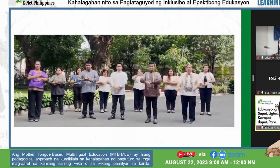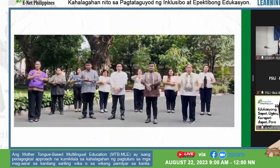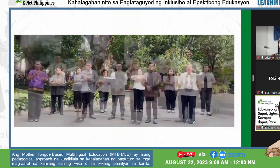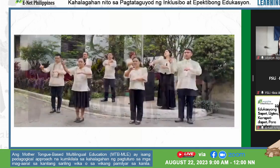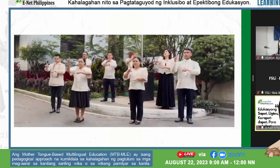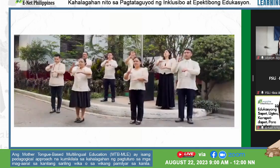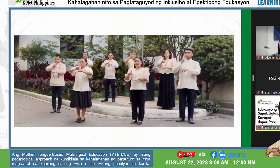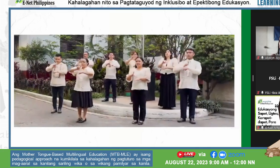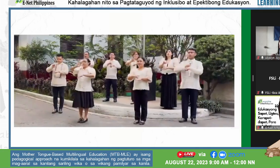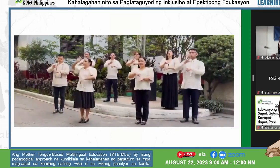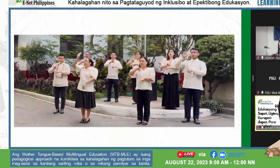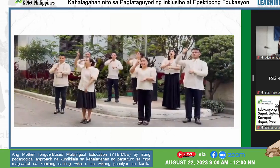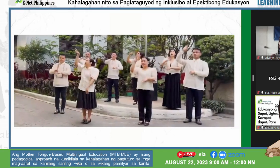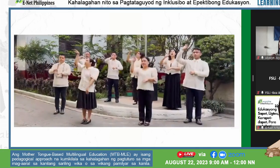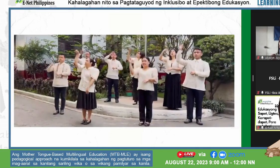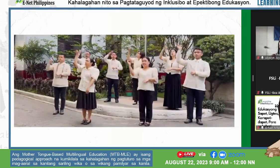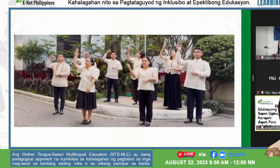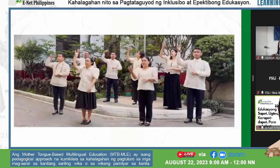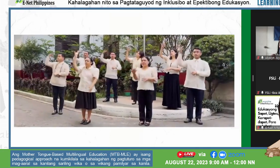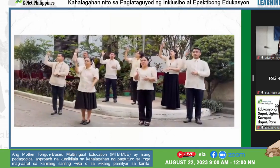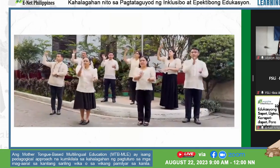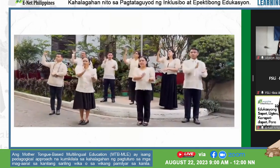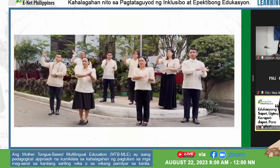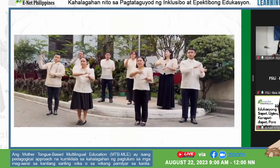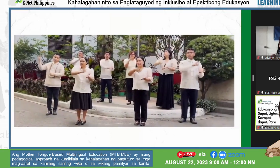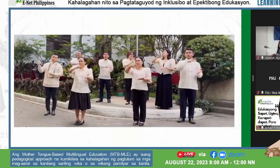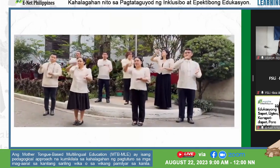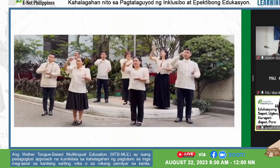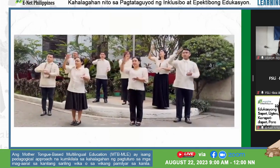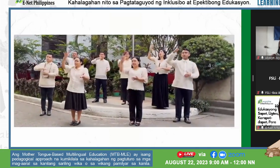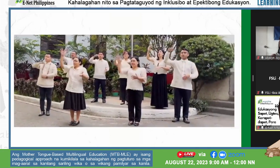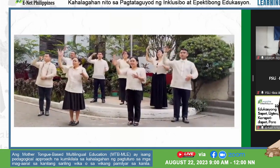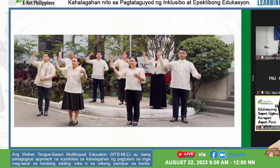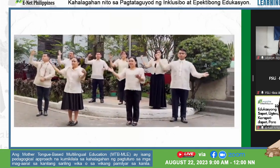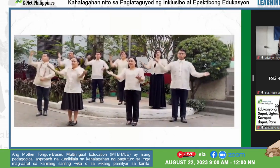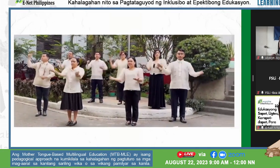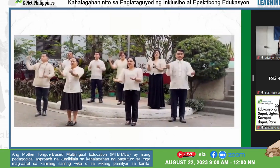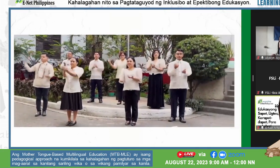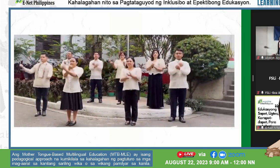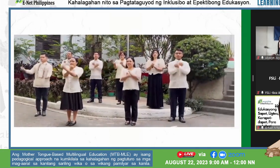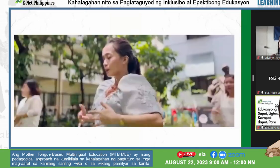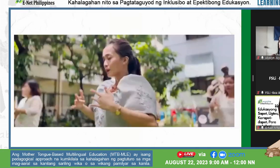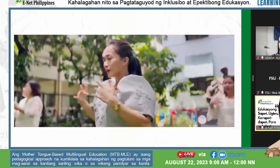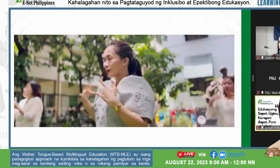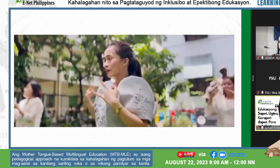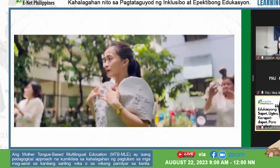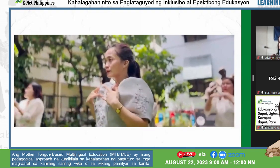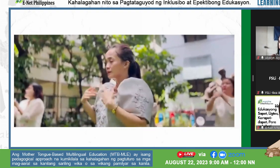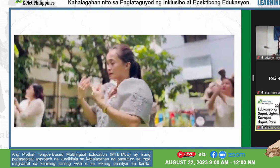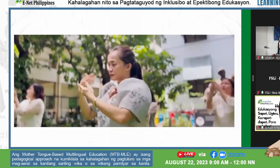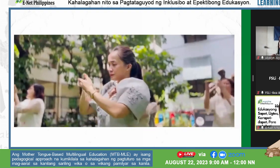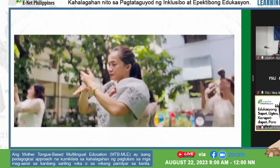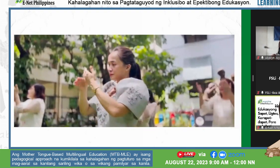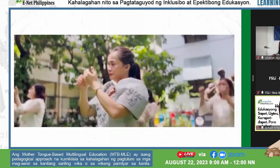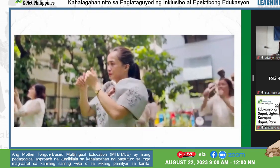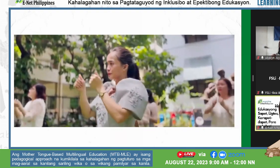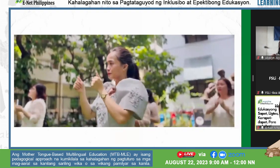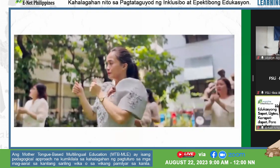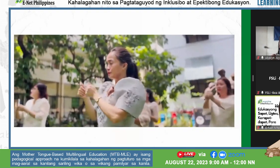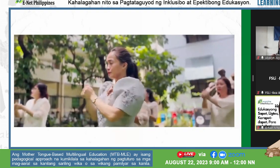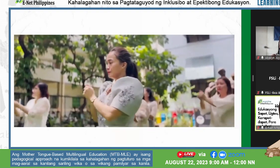matitinin. Luman ang araw ng buwan, hagit pansin ka, buhay langit